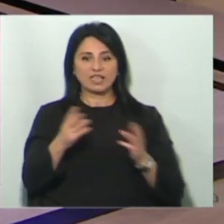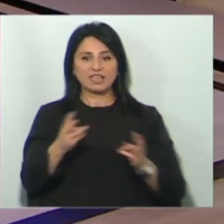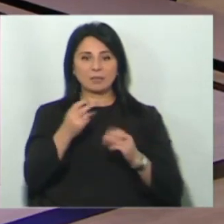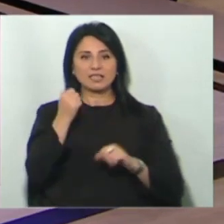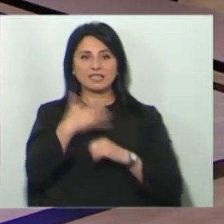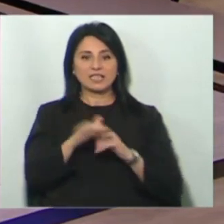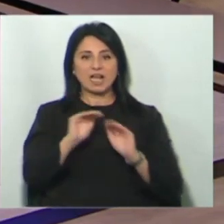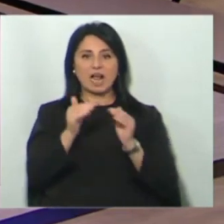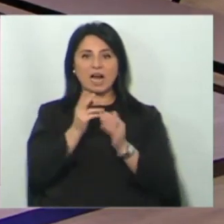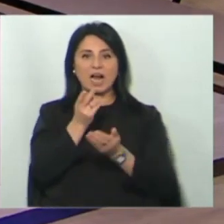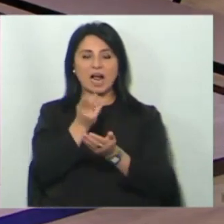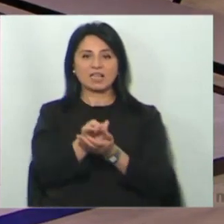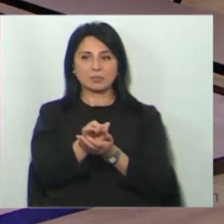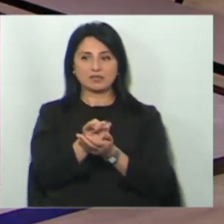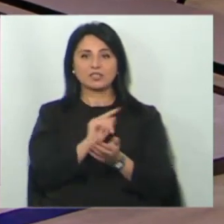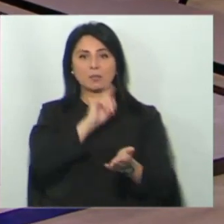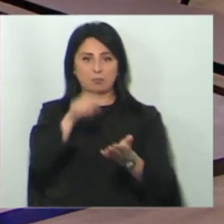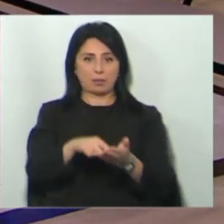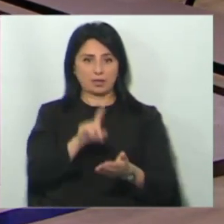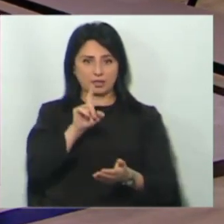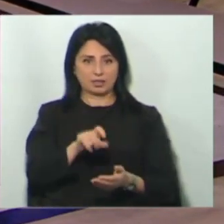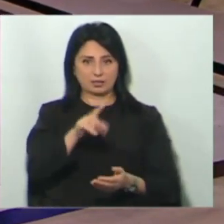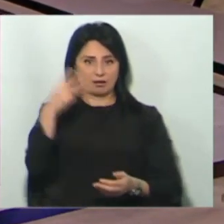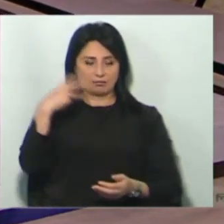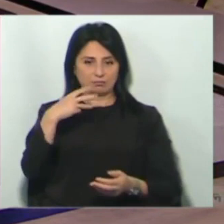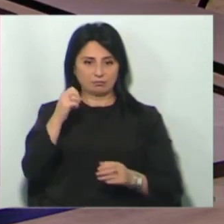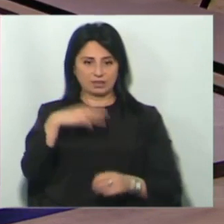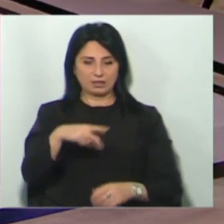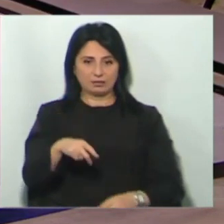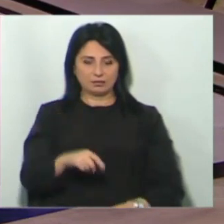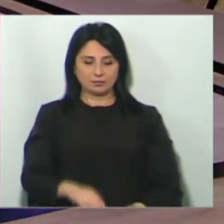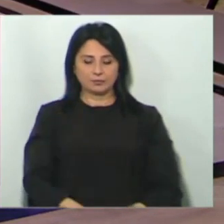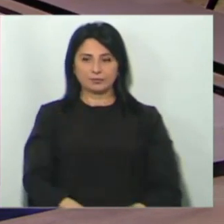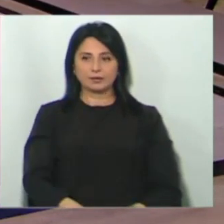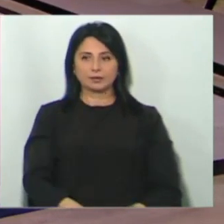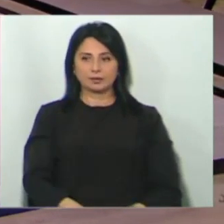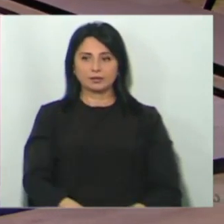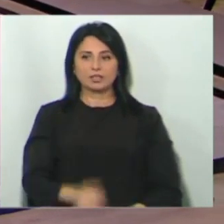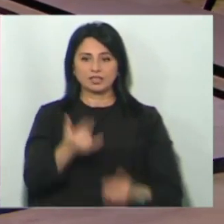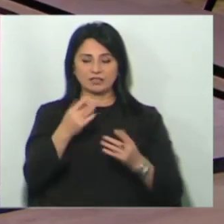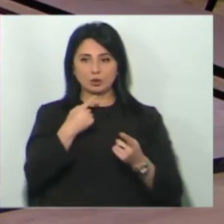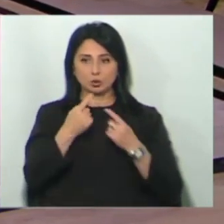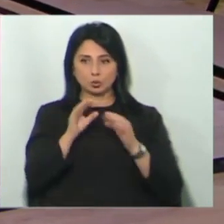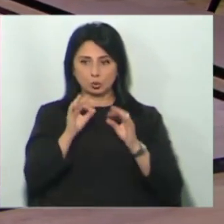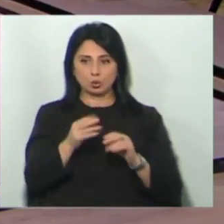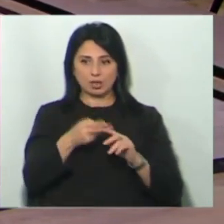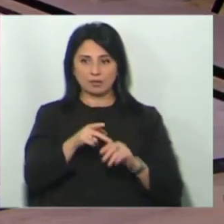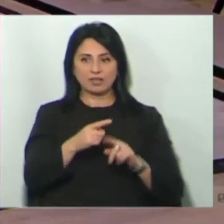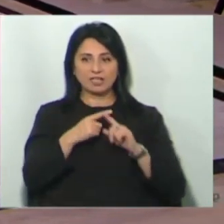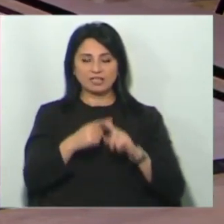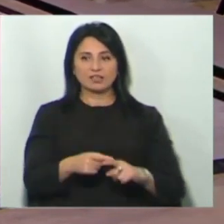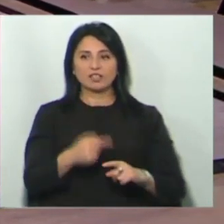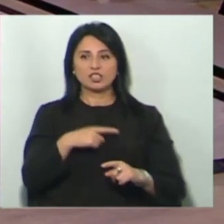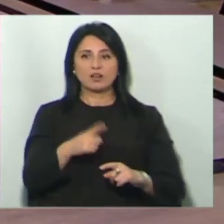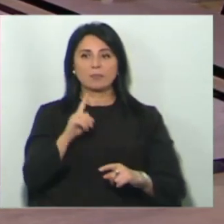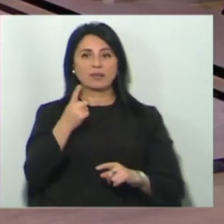ცენტრის რეანიმაციის განყოფილებაშიც კი მოხვდნენ ესეთი პაციენტები ხა თუმცა დღევანდელი ჩვენი საუბარი სწორედ ამას ეძღვნება